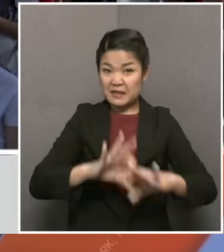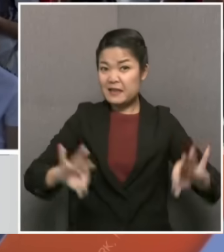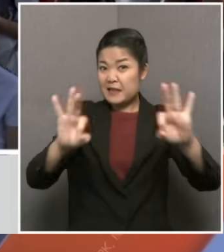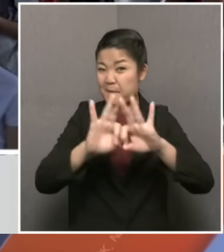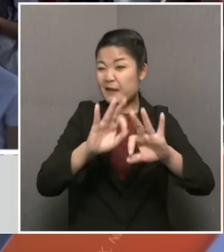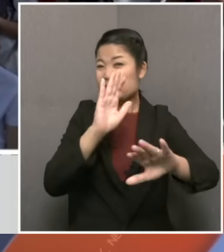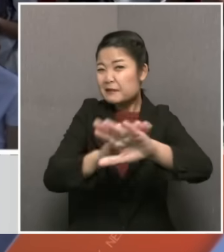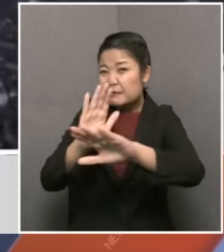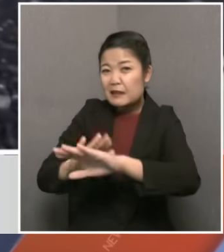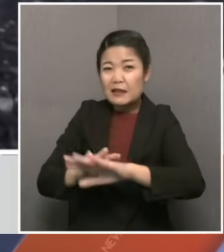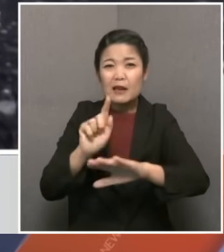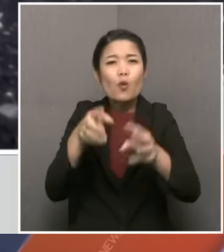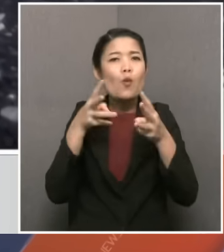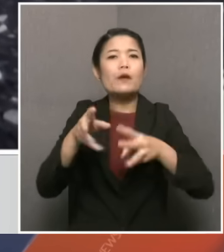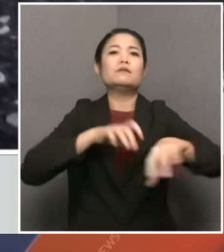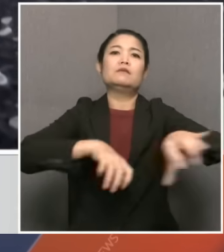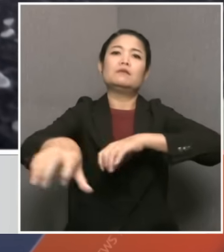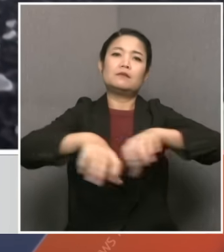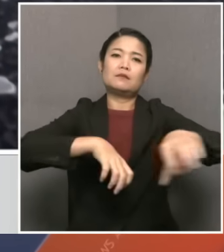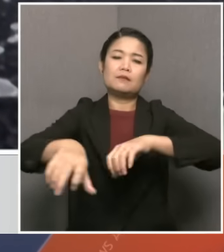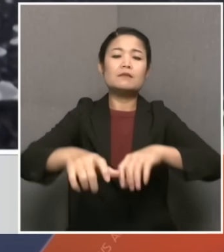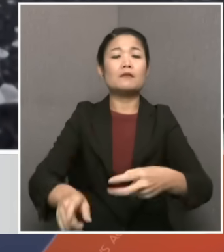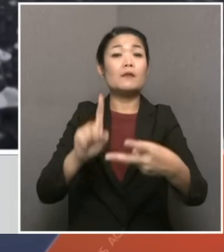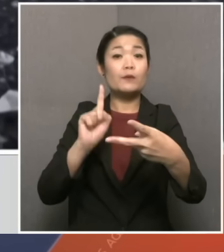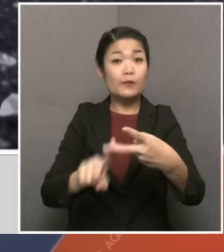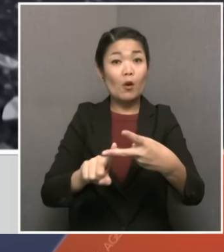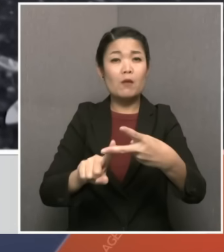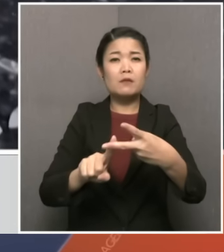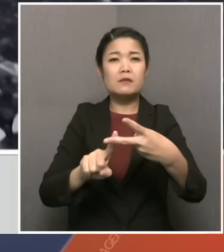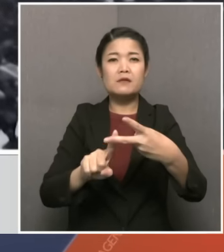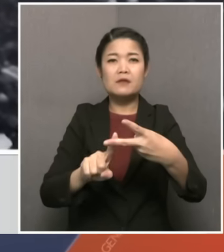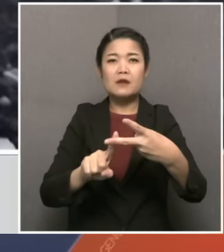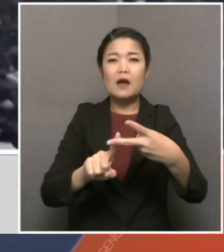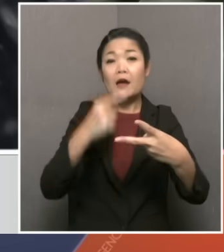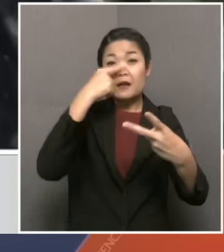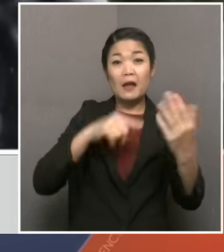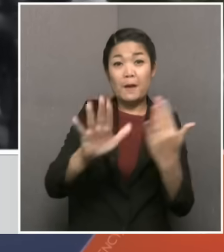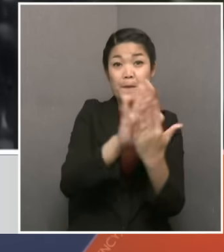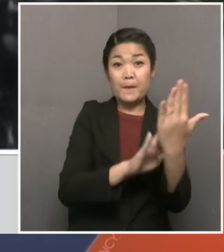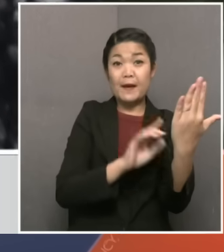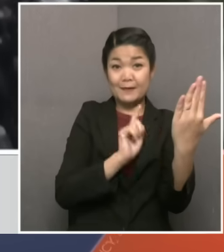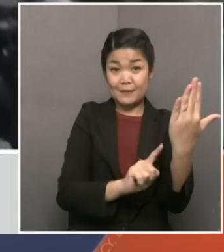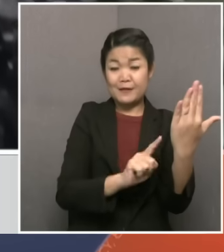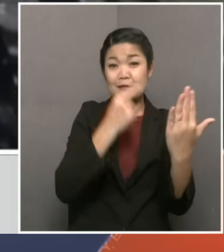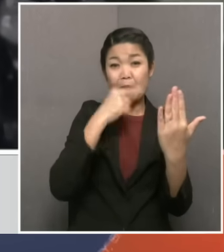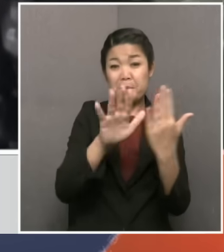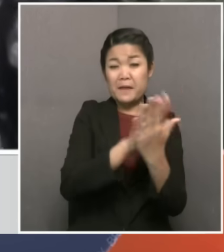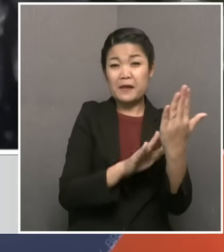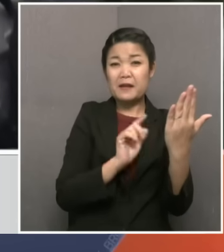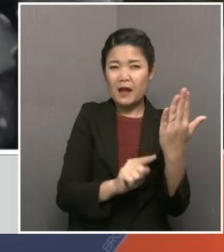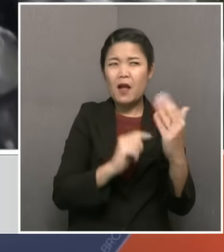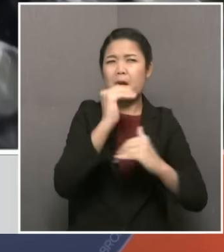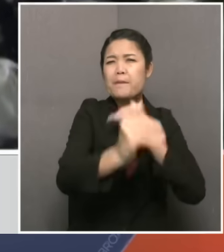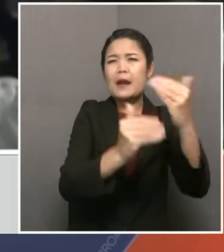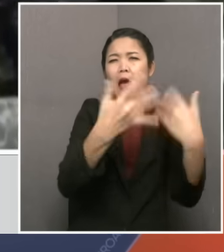ะมาจัดการประเด็นแรกนะครับประเด็นที่สองคือว่าแน่นอนว่าในฐานะประเทศไทยเนี่ยเป็นประเทศที่ไม่ใช่ประเทศพัฒนา